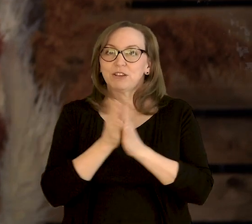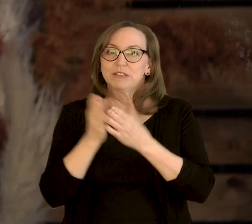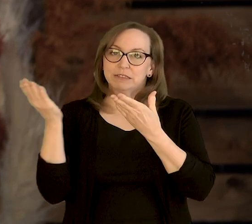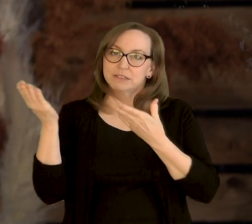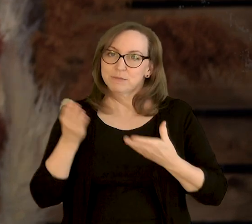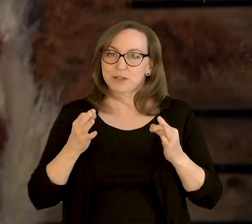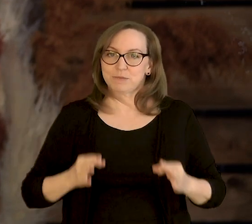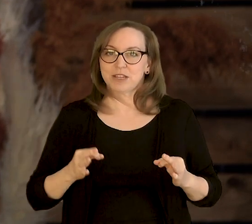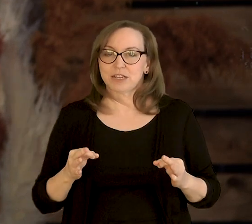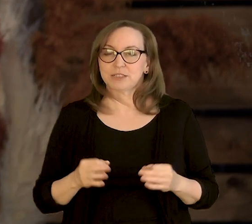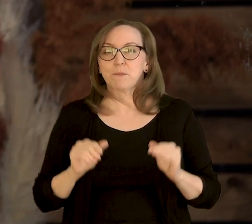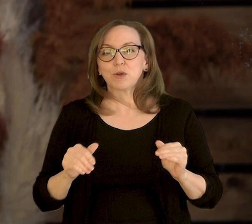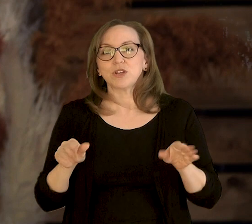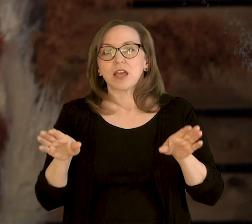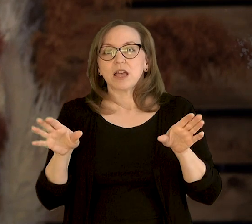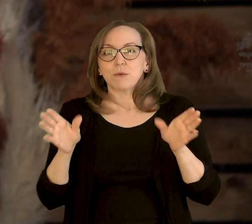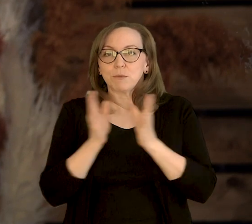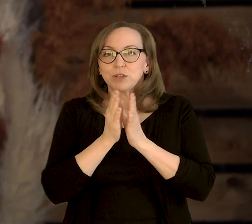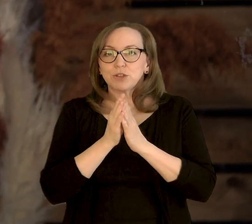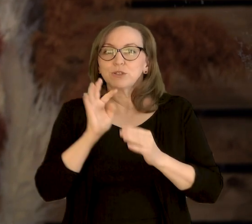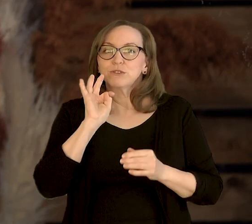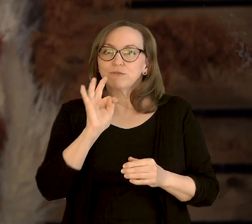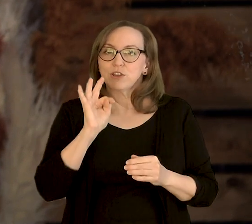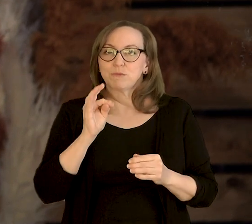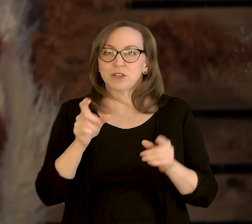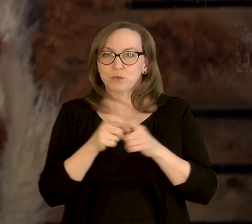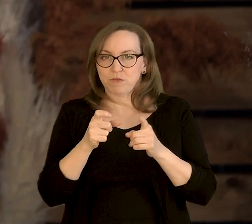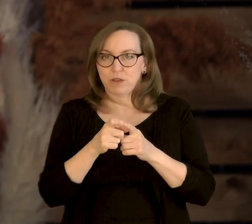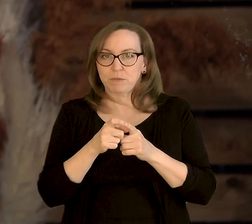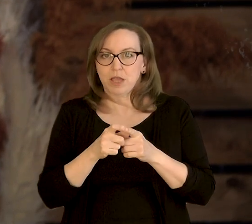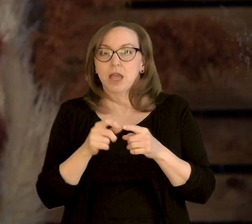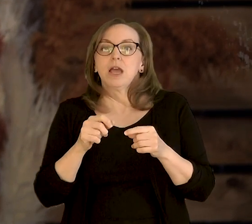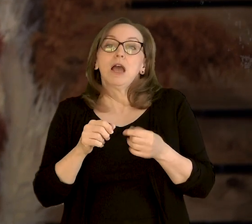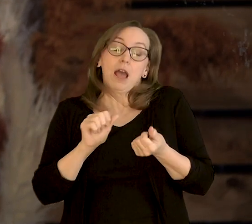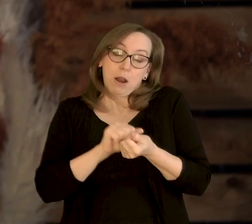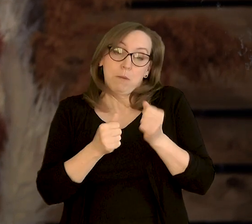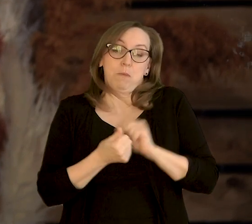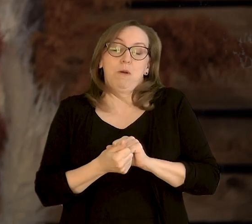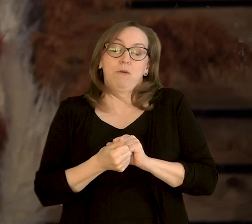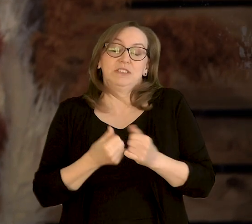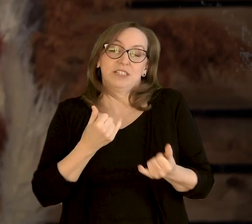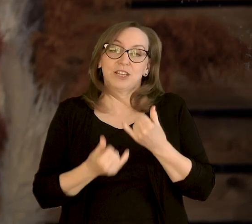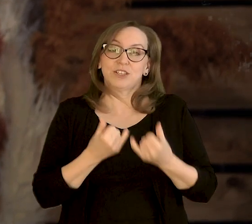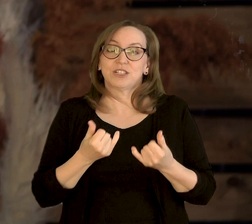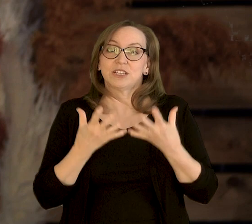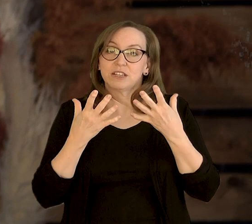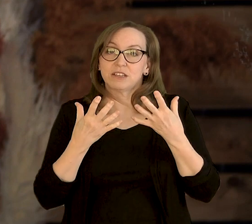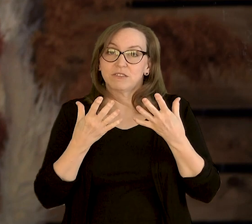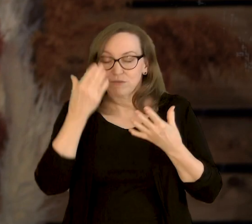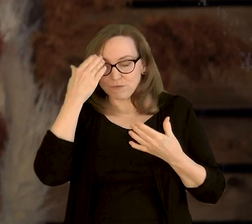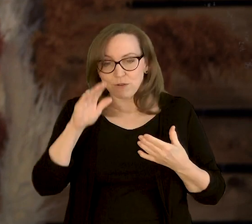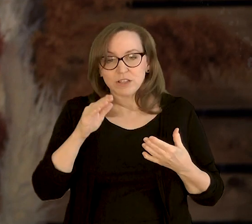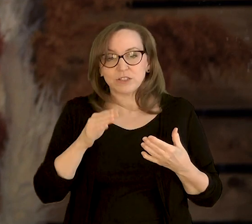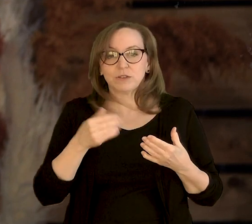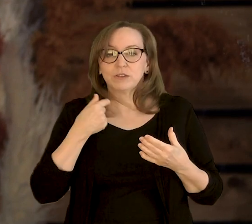Możesz modlić się swoimi słowami, ale możesz też, jeśli chcesz, za mną